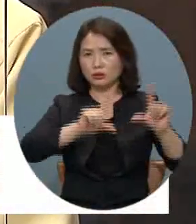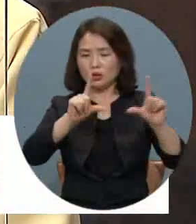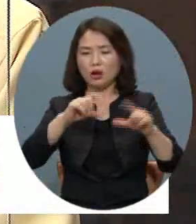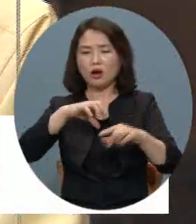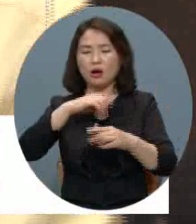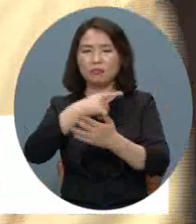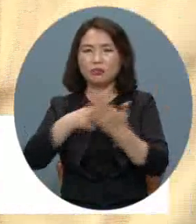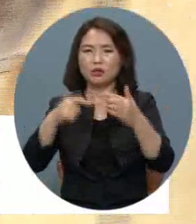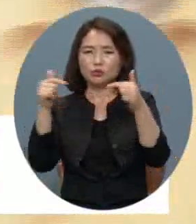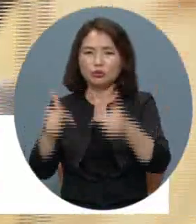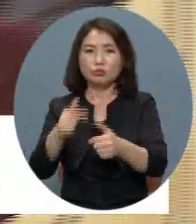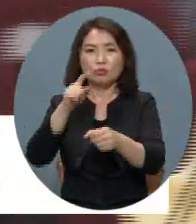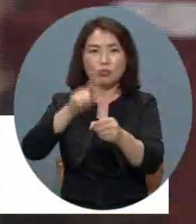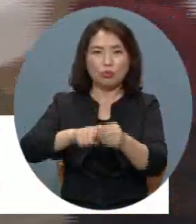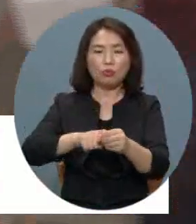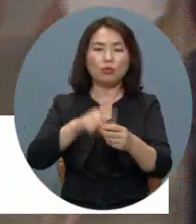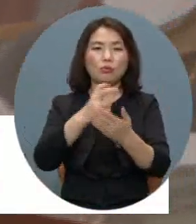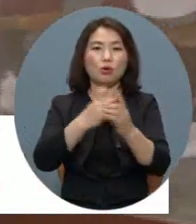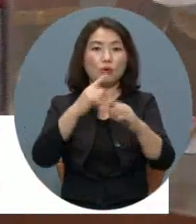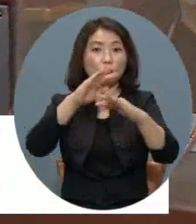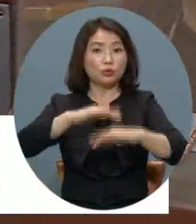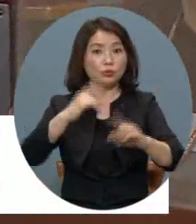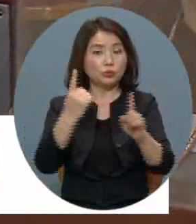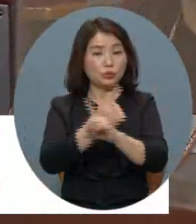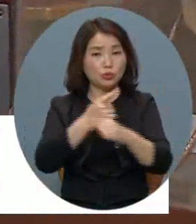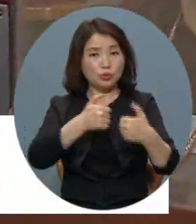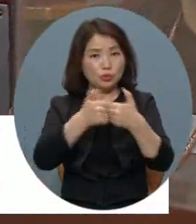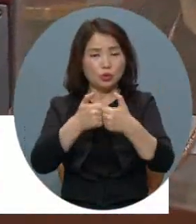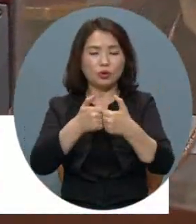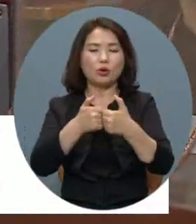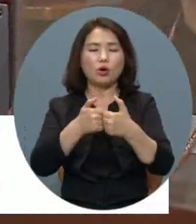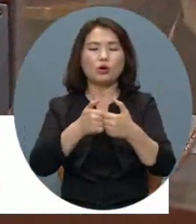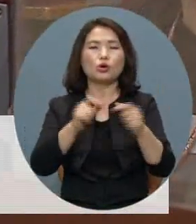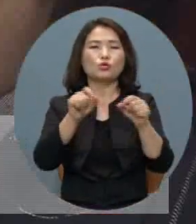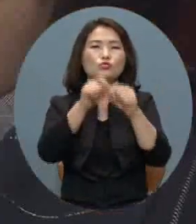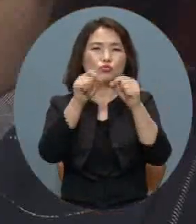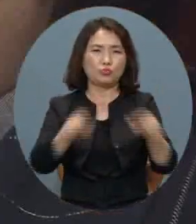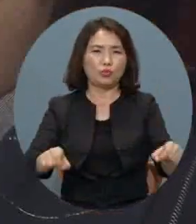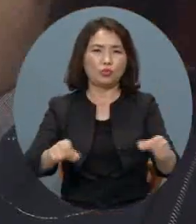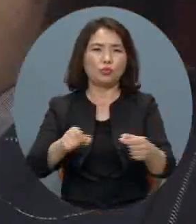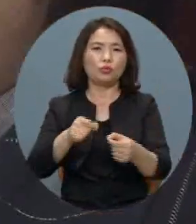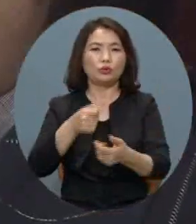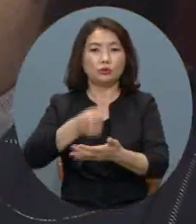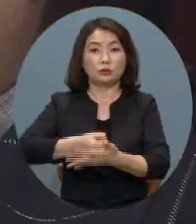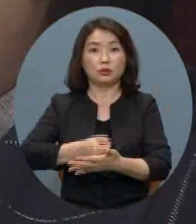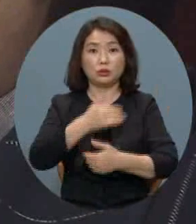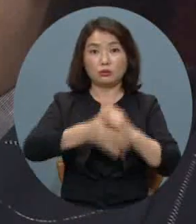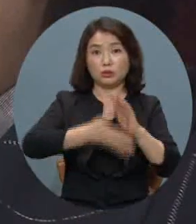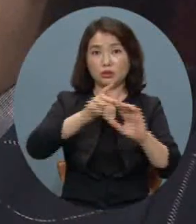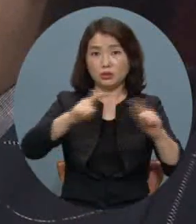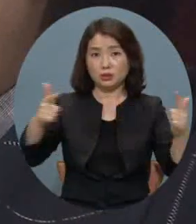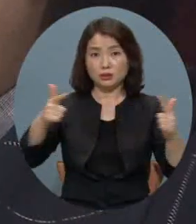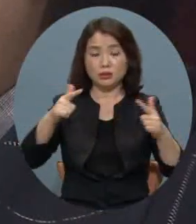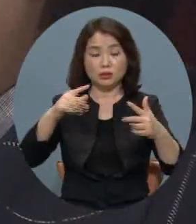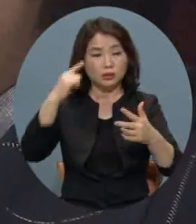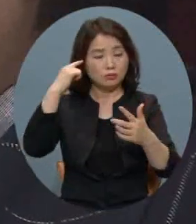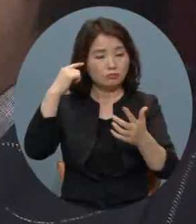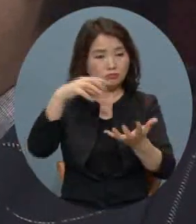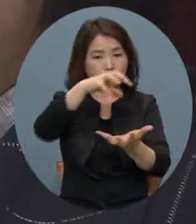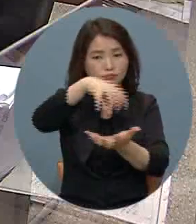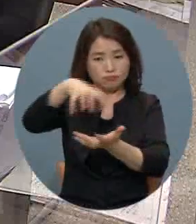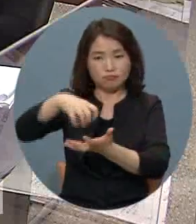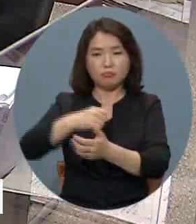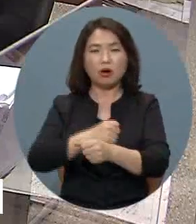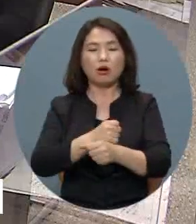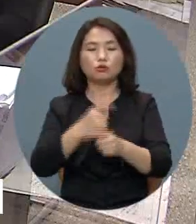피해 최소화를 위해 조례 개정안 심사를 유보하기로 결정했습니다. 대구시도 다양한 의견을 심도 깊게